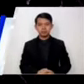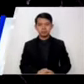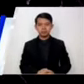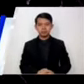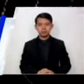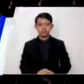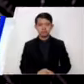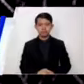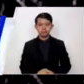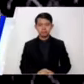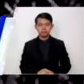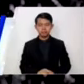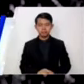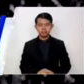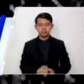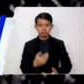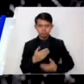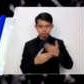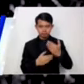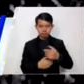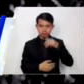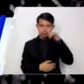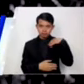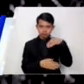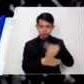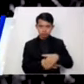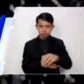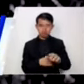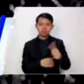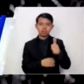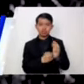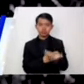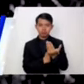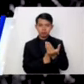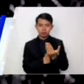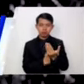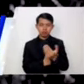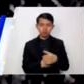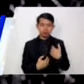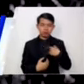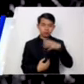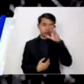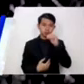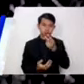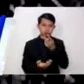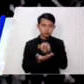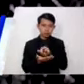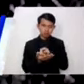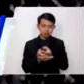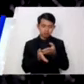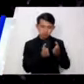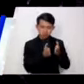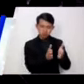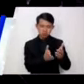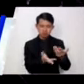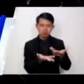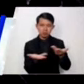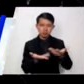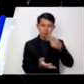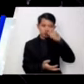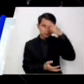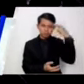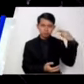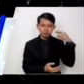Bago mag-alas 10 ng umaga kahapon, makikita ang isang lalaki na nakahiga sa semento sa isang eskinita sa barangay San Andres, Cainta, Rizal. Ang